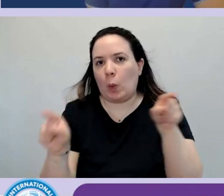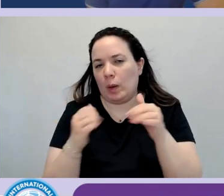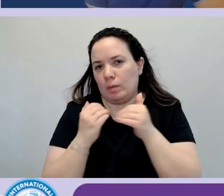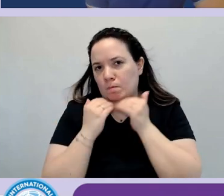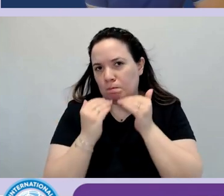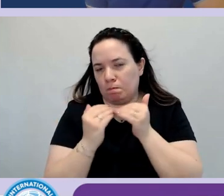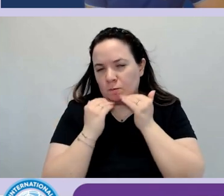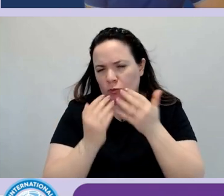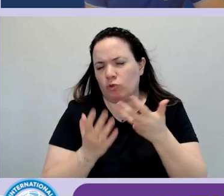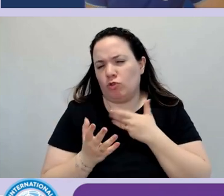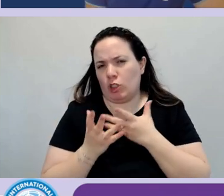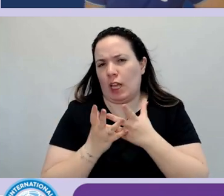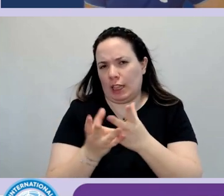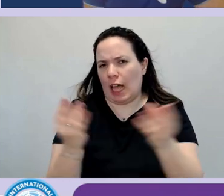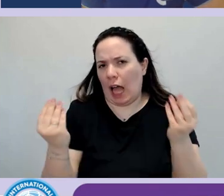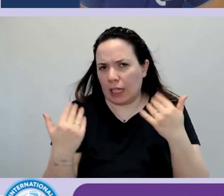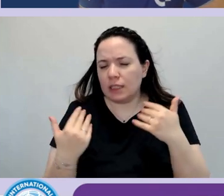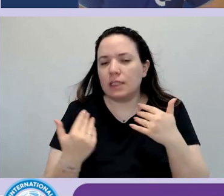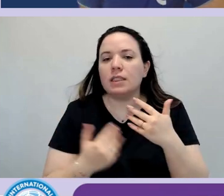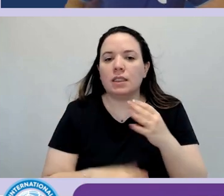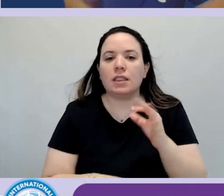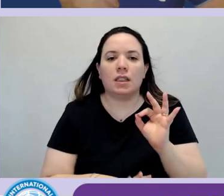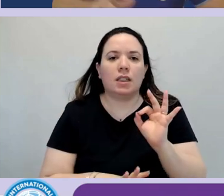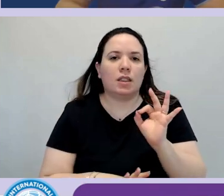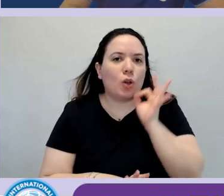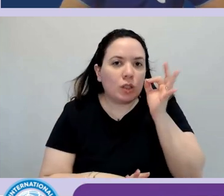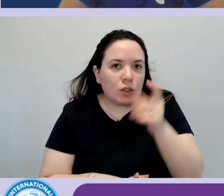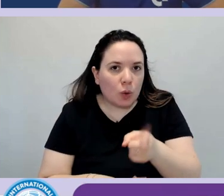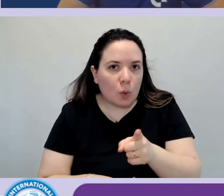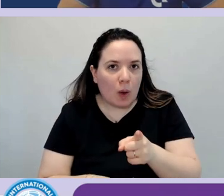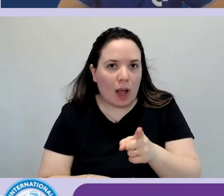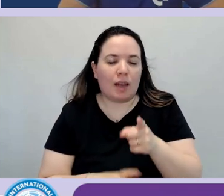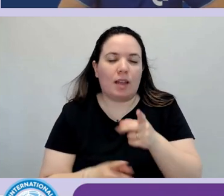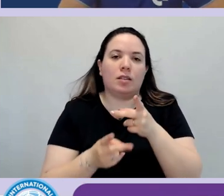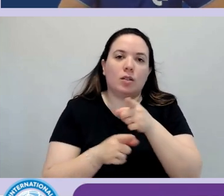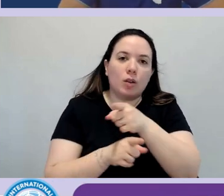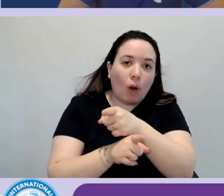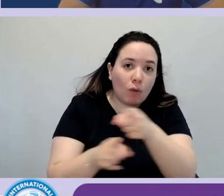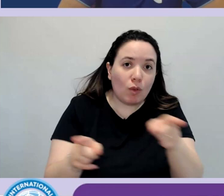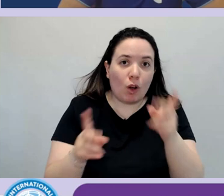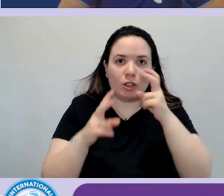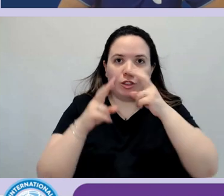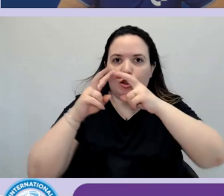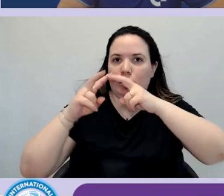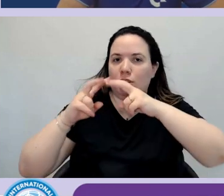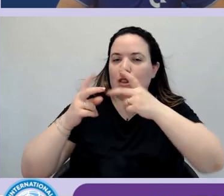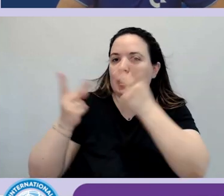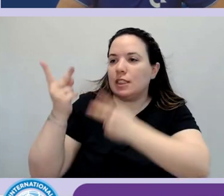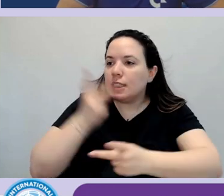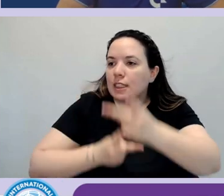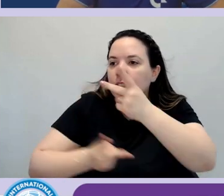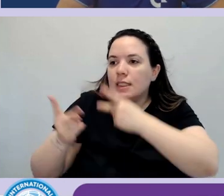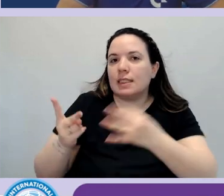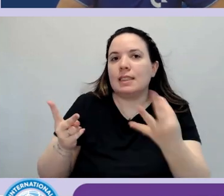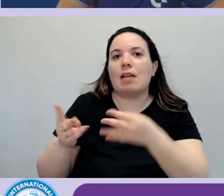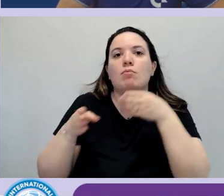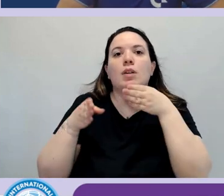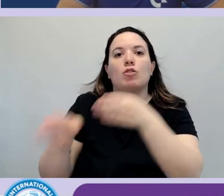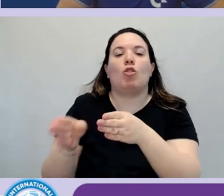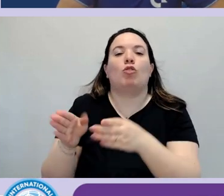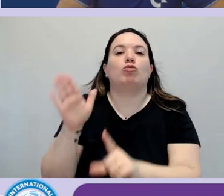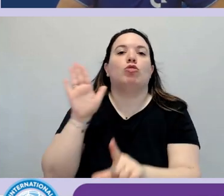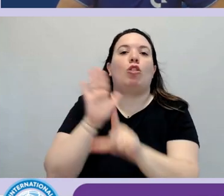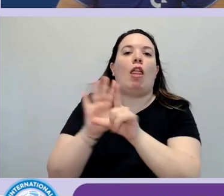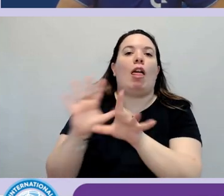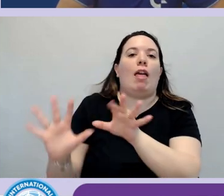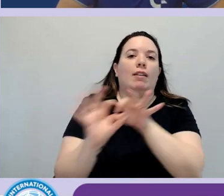e ce ne sono il consiglio ha identificate quelli che si basano comunque sulle norme tecniche perché le